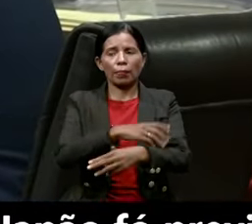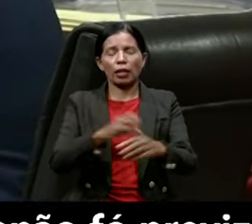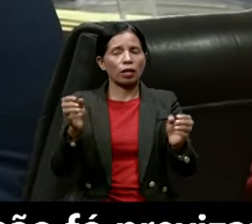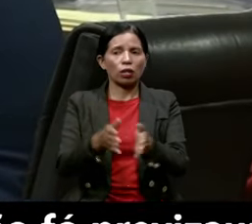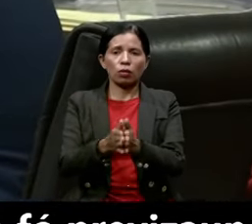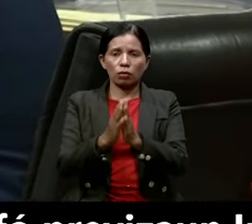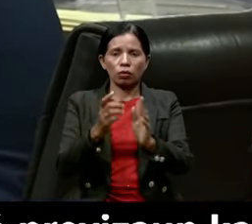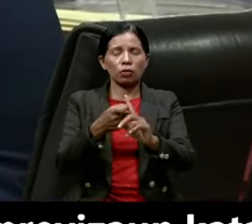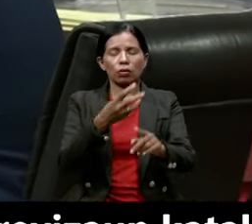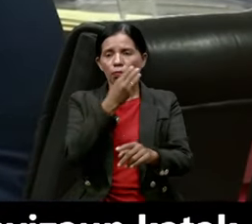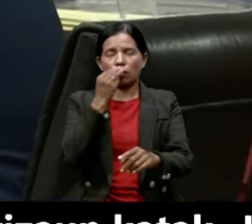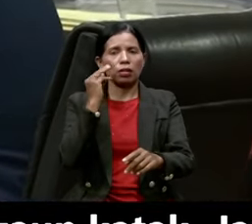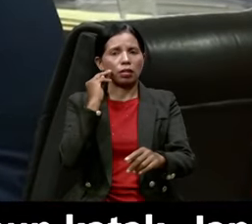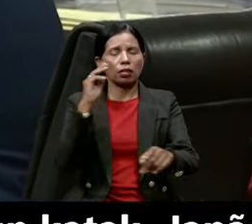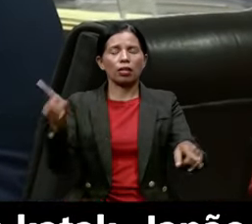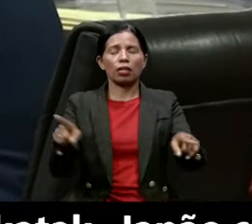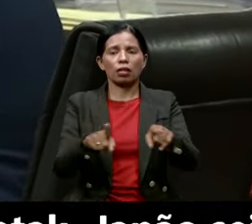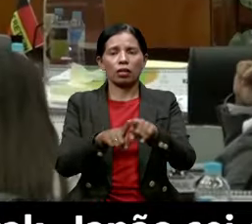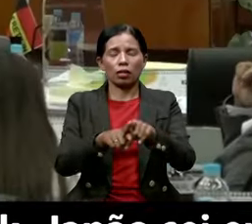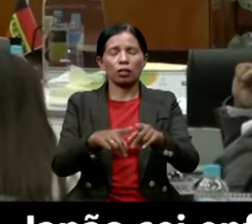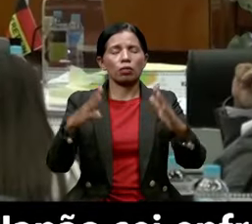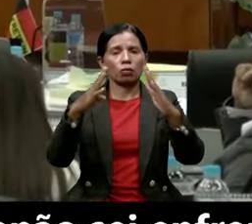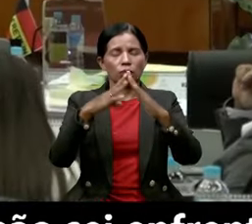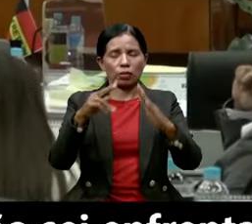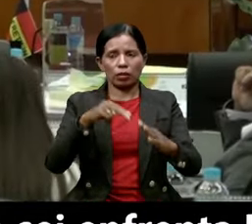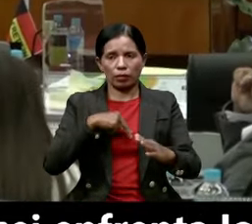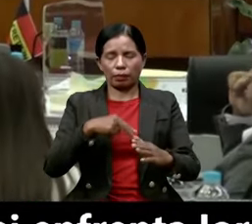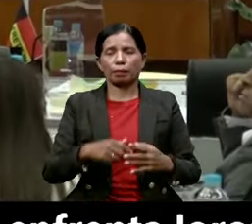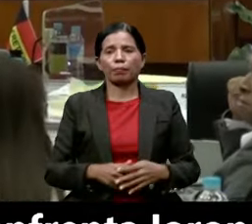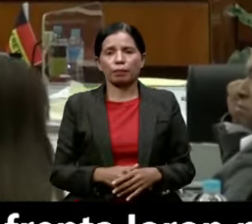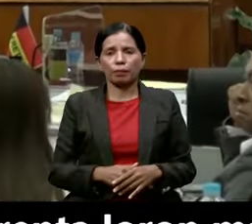autorisasi ba Maria Alcatiri nebehanesan nain bauma Adrian Verdel Zaim dos Santos Ziemen.